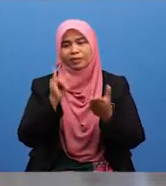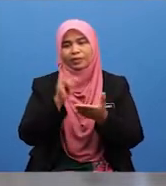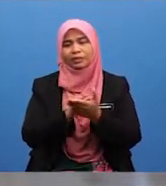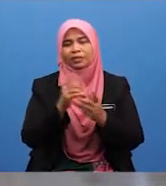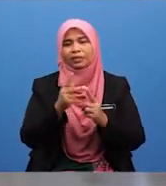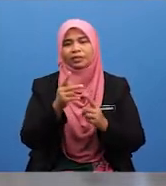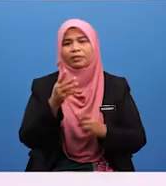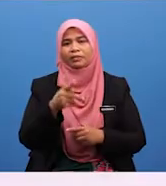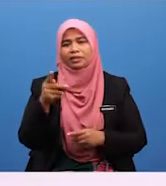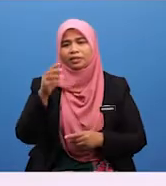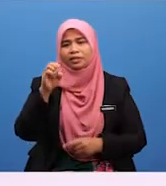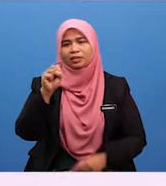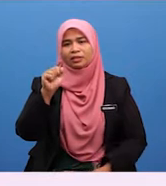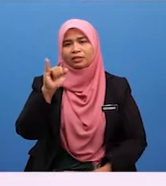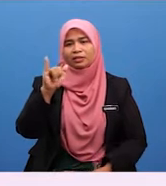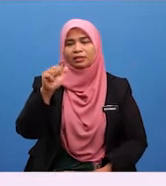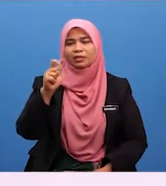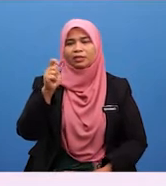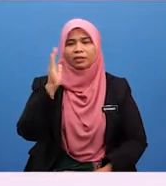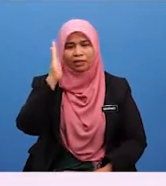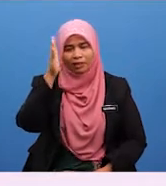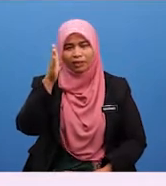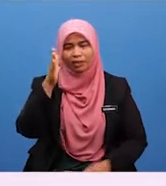sam'iyat akan pertama,